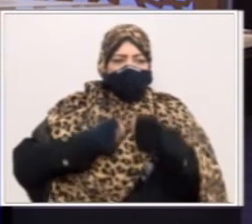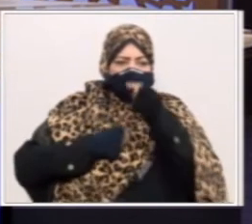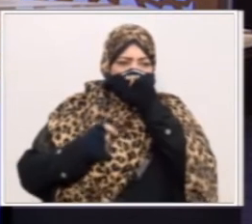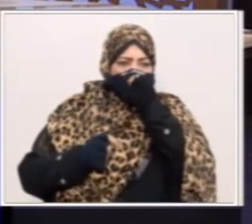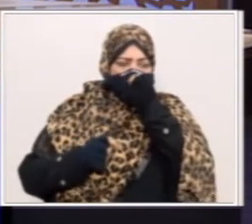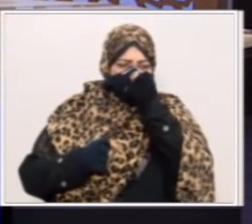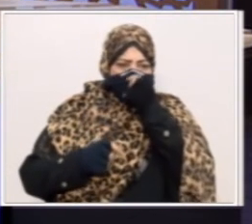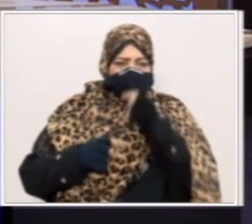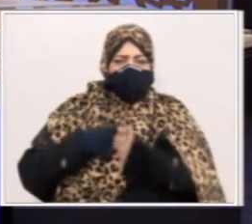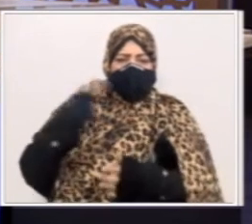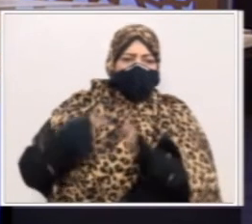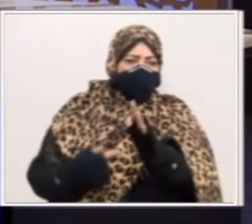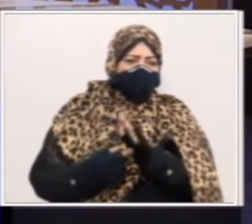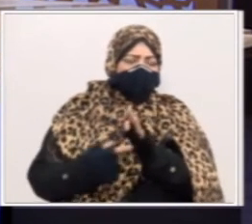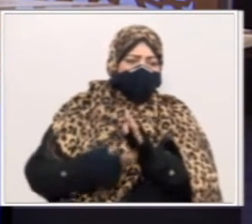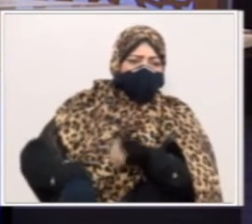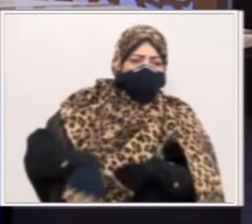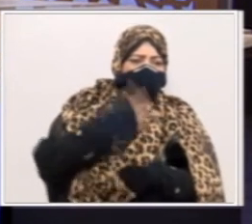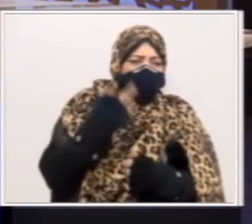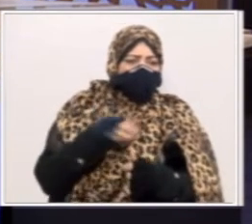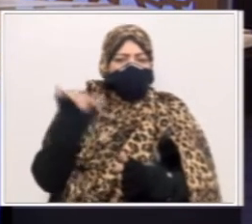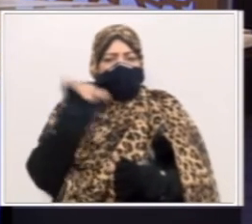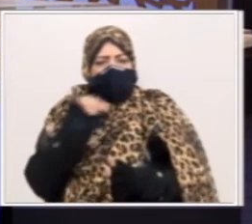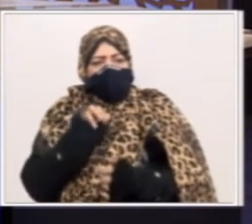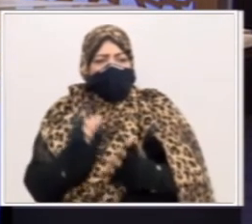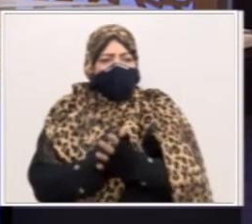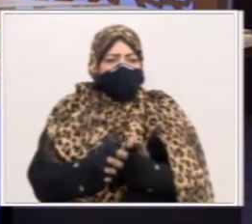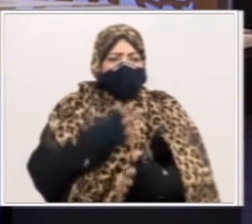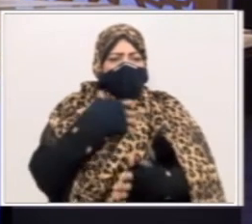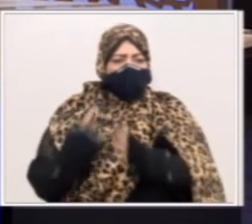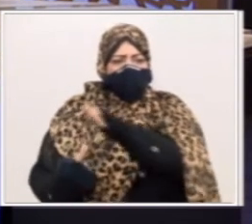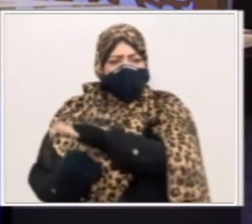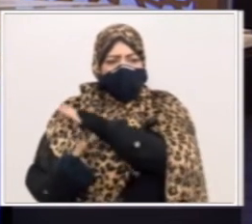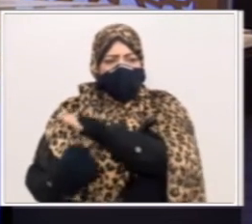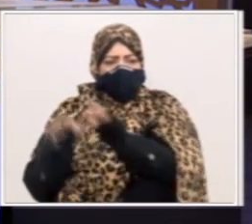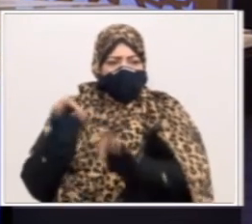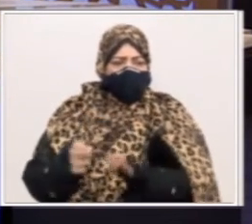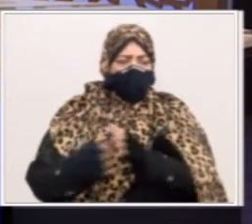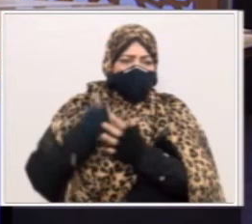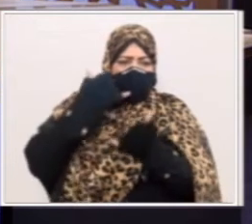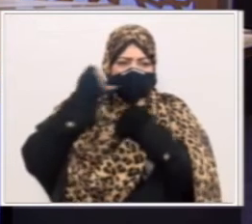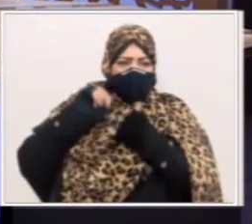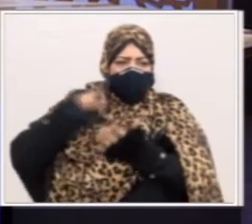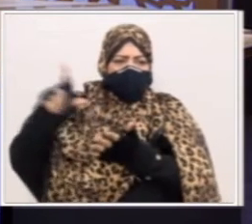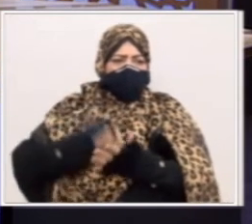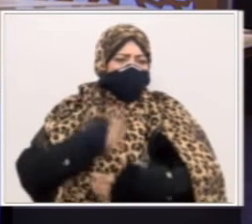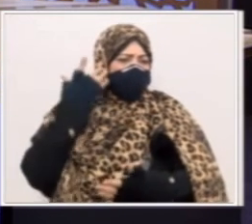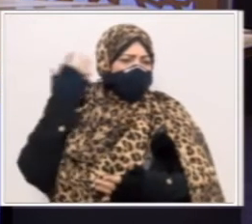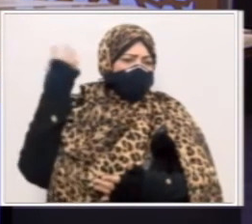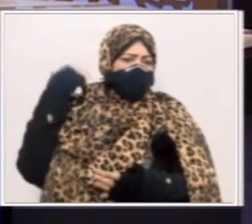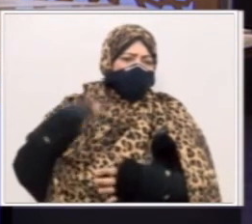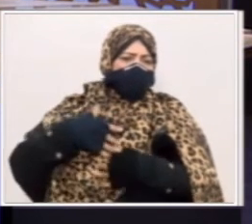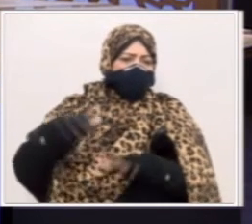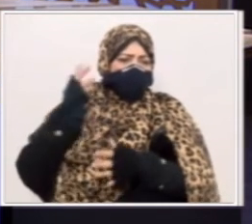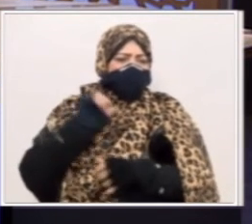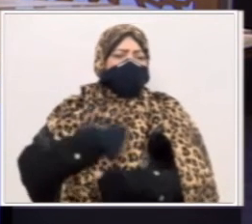نبي ناخذ الاذن بتاعها. طبعا لما نتصل بيه ولا نبعث له ما يبيش يسمعني، ما يبيش يعدل عليا. إيه؟ يقول ما دخلنيش فيها، ويبي يسب ويبي يقول في كلام مش كويس. اذا